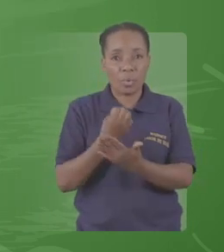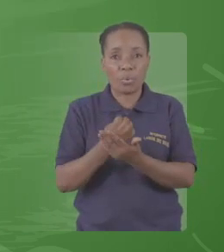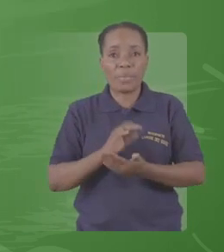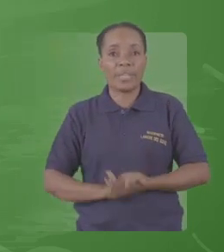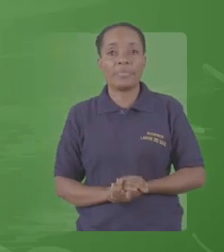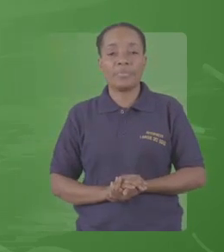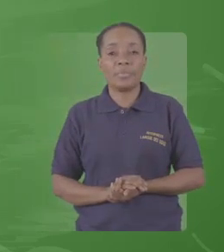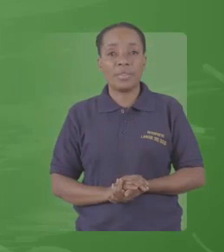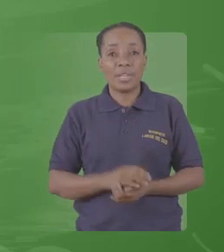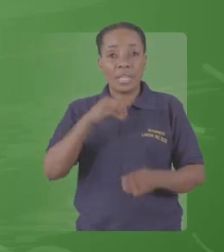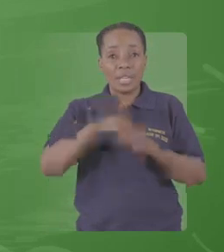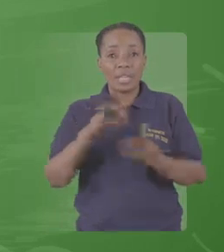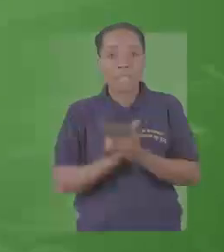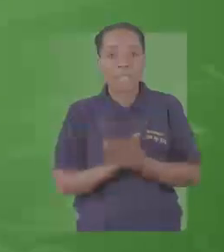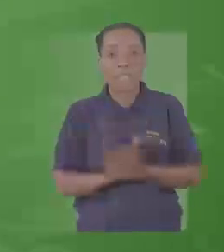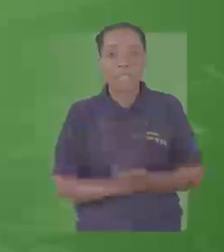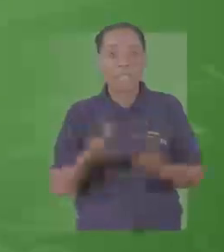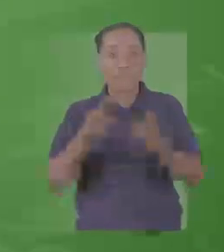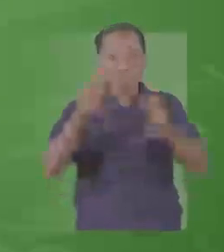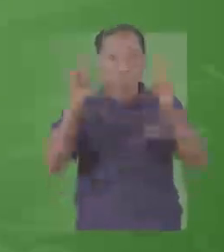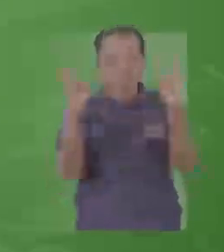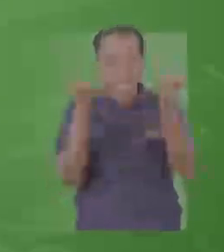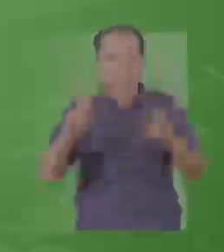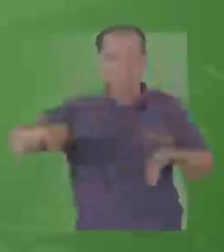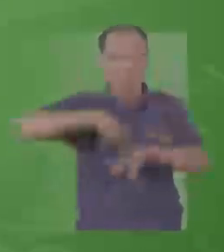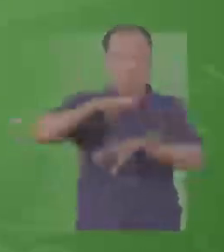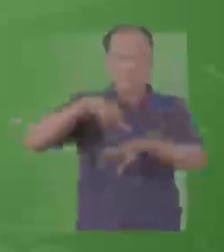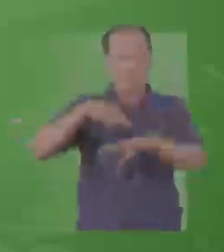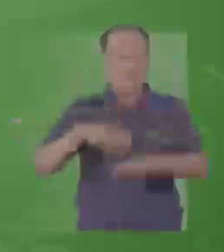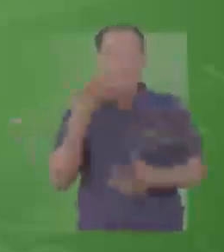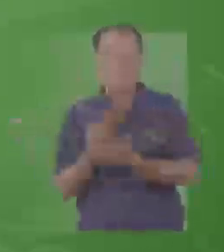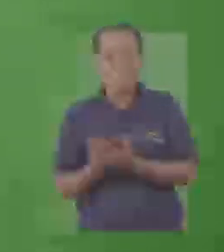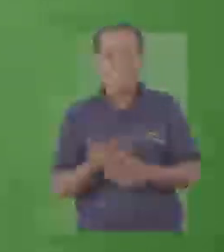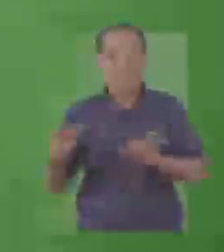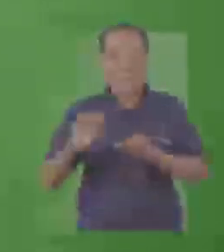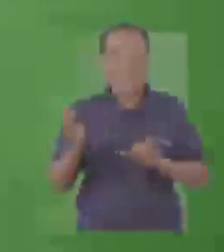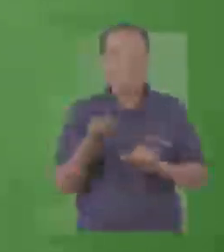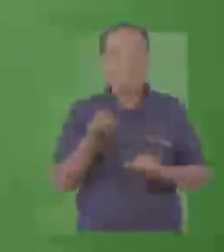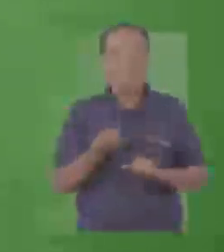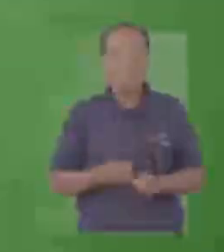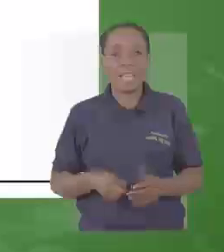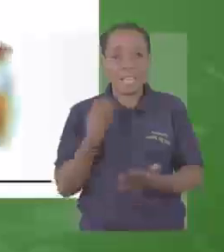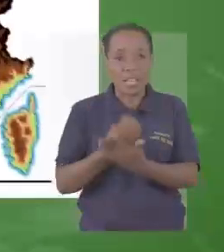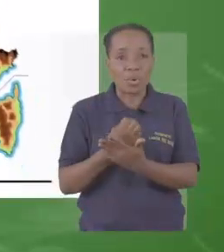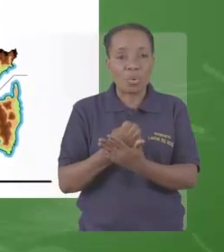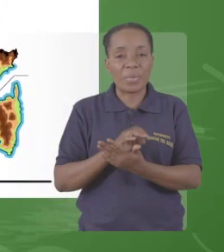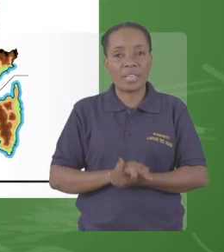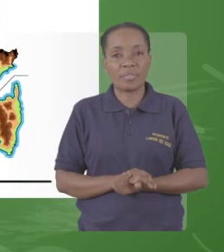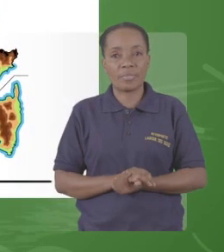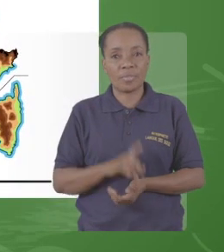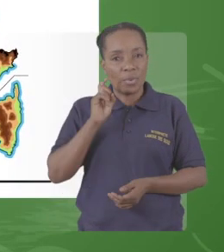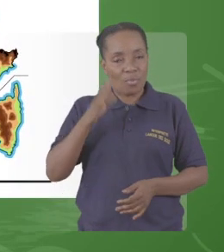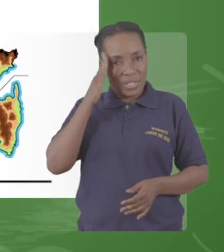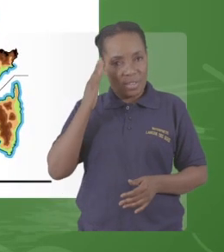Dans ce cadre naturel favorable aux activités économiques, il faut d'abord relever un